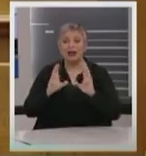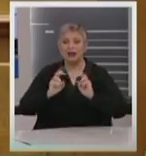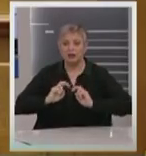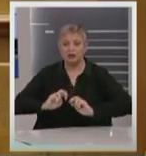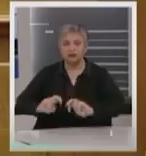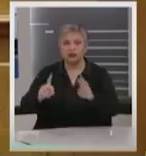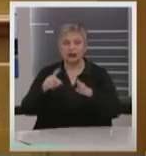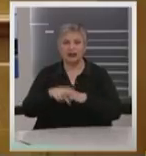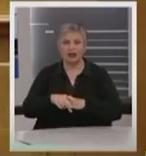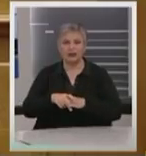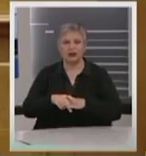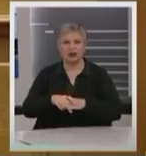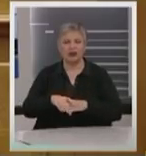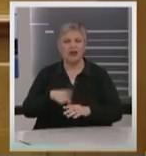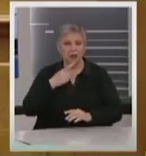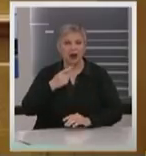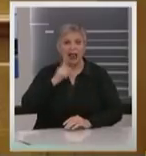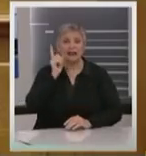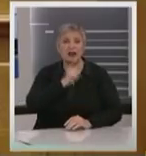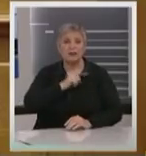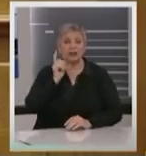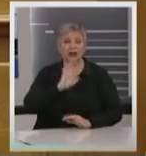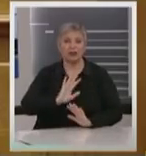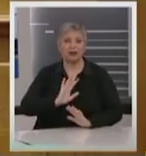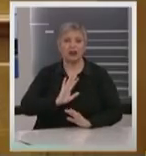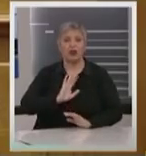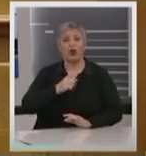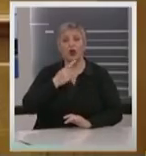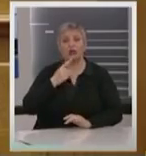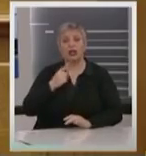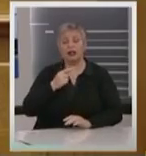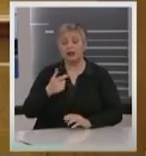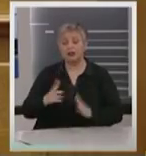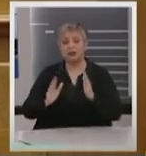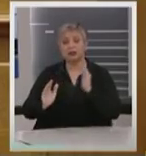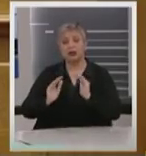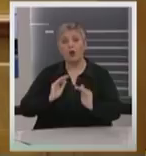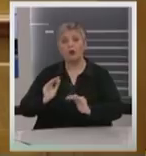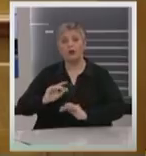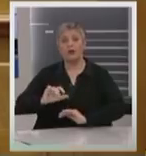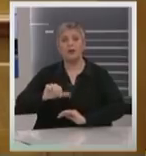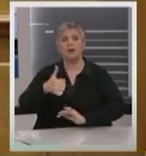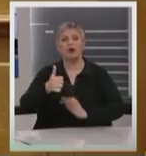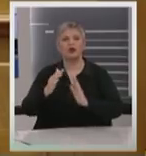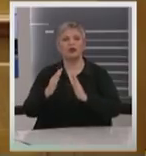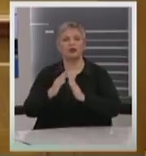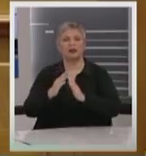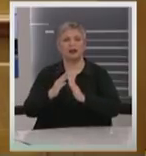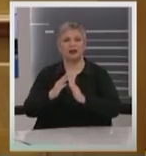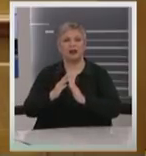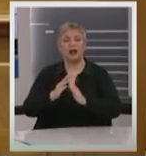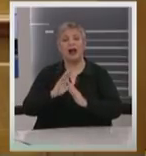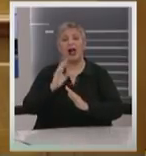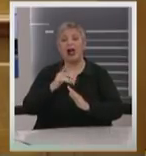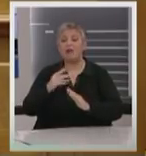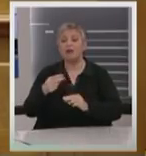πέρα. Και λέτε ψέματα όταν ισχυρίζεστε ότι προστατεύεται η πρώτη κατοικία μέχρι